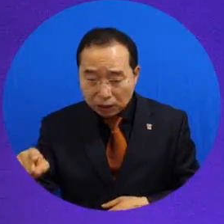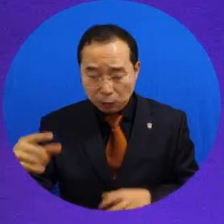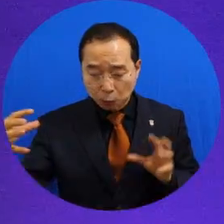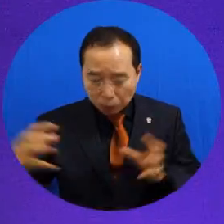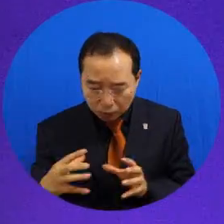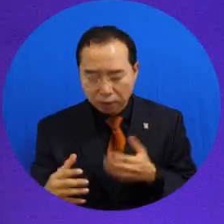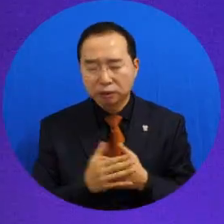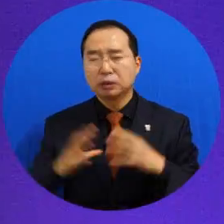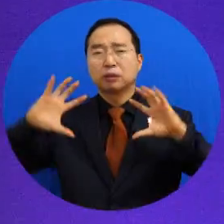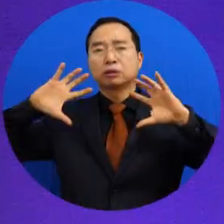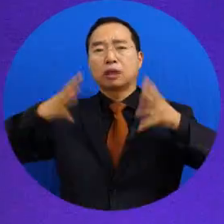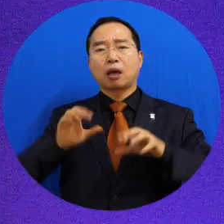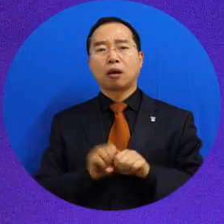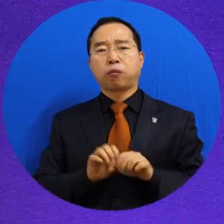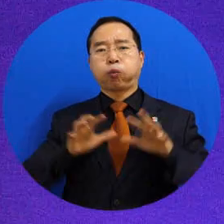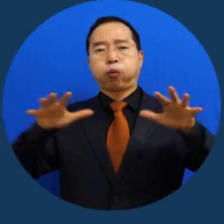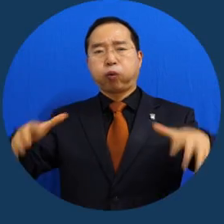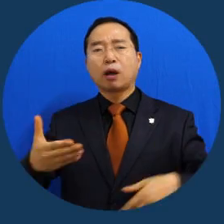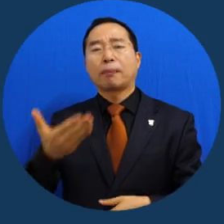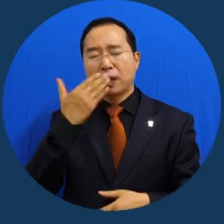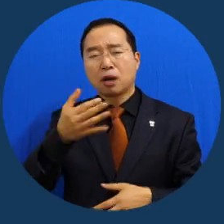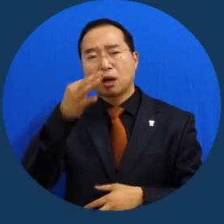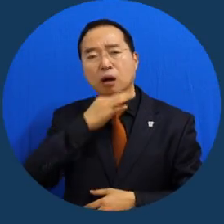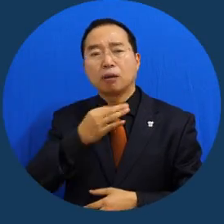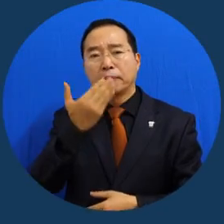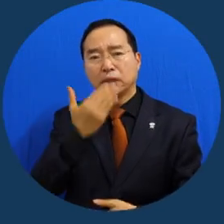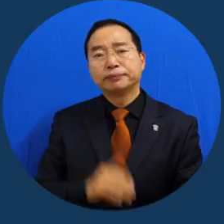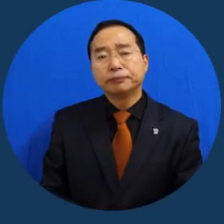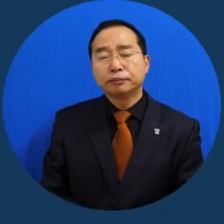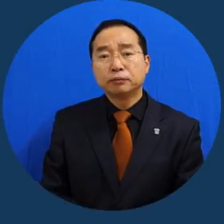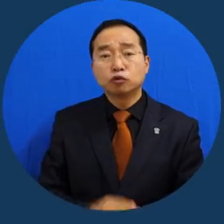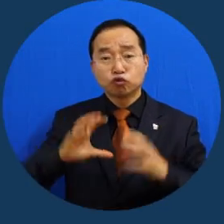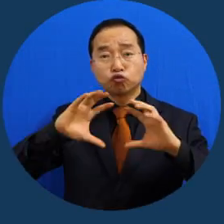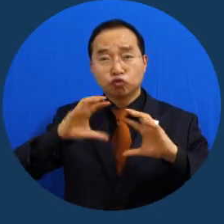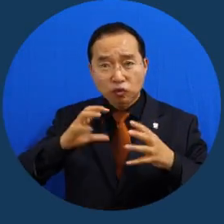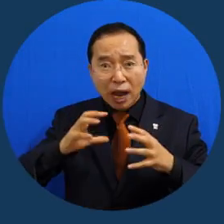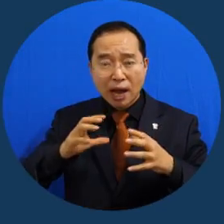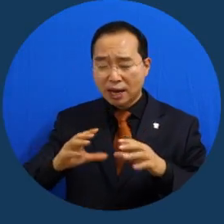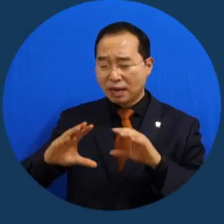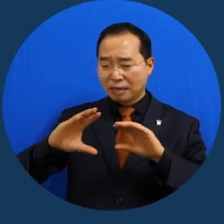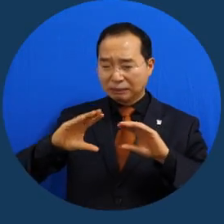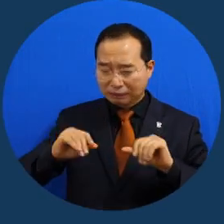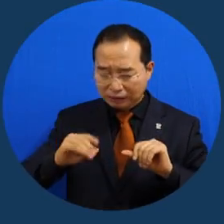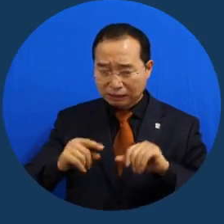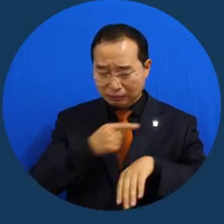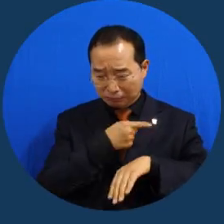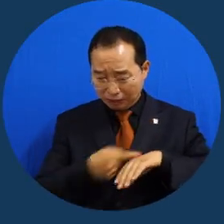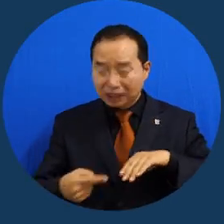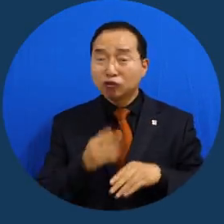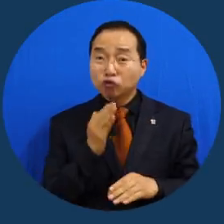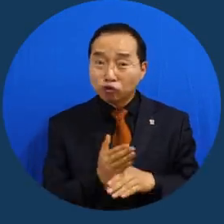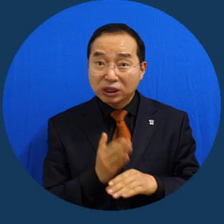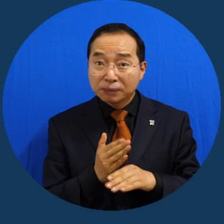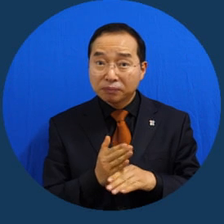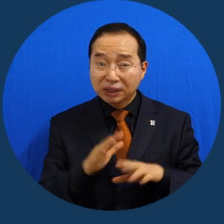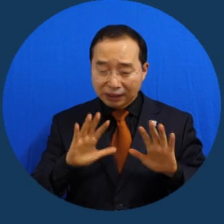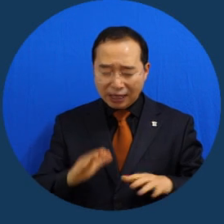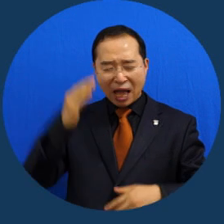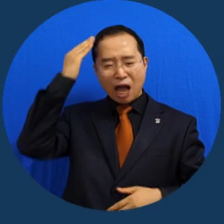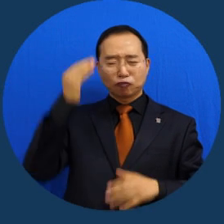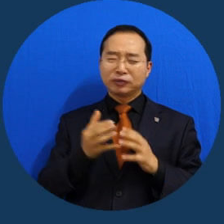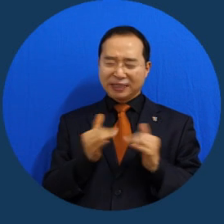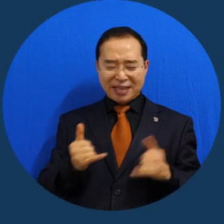이뤄나갈 수 있다고 저는 믿습니다. 그래서 국가적, 지리적, 혈연적 중심에 대해 우리가